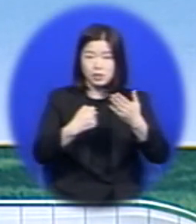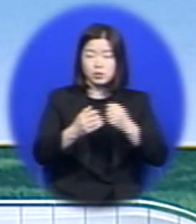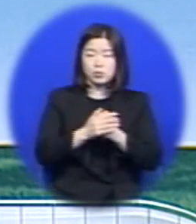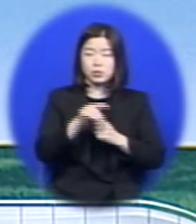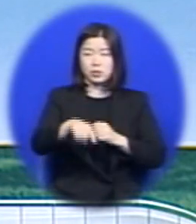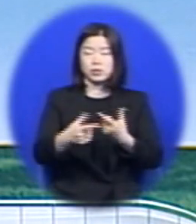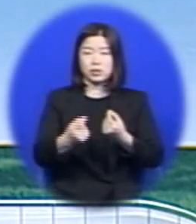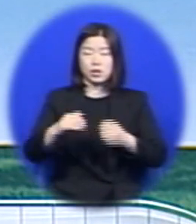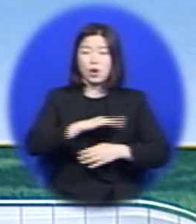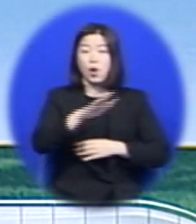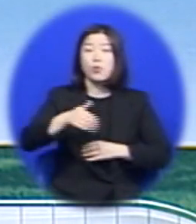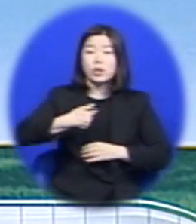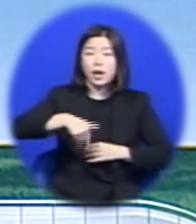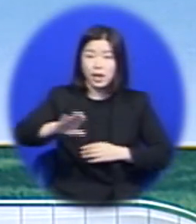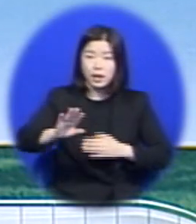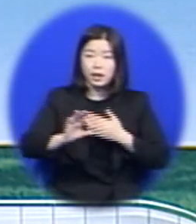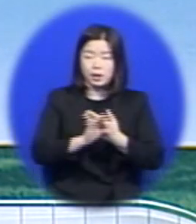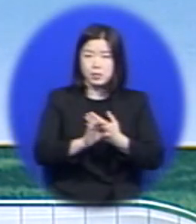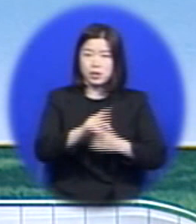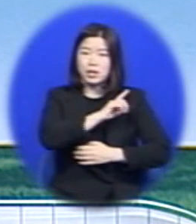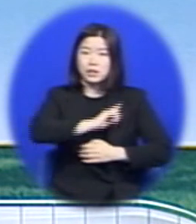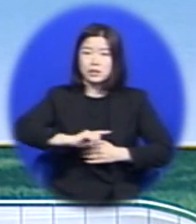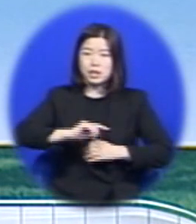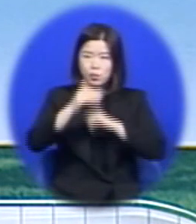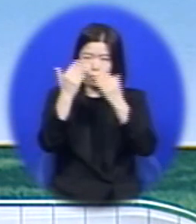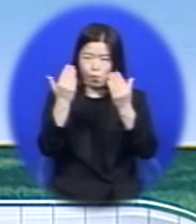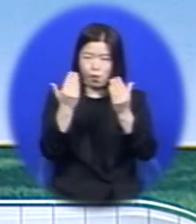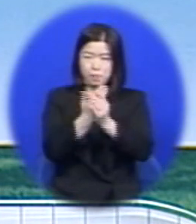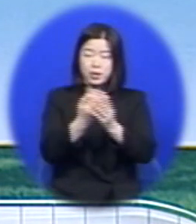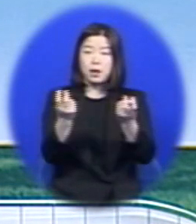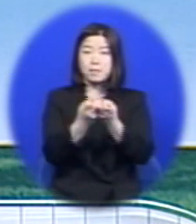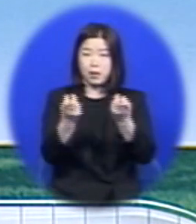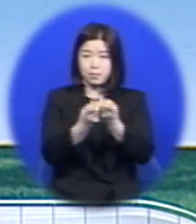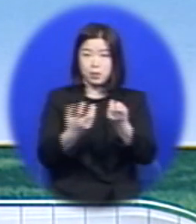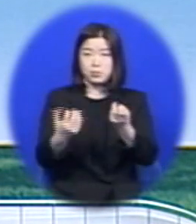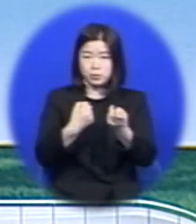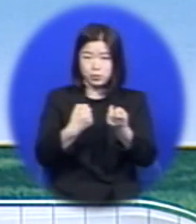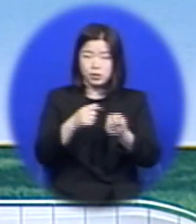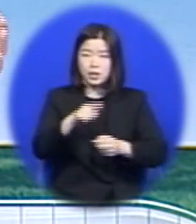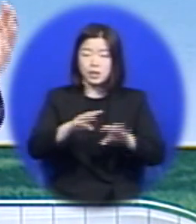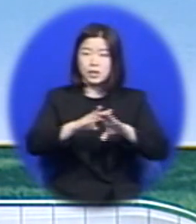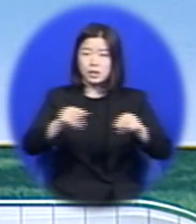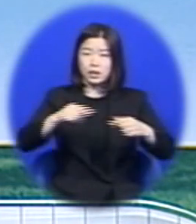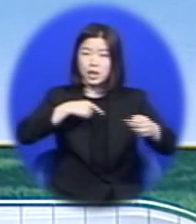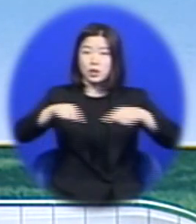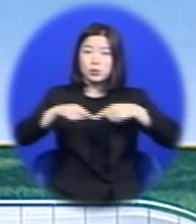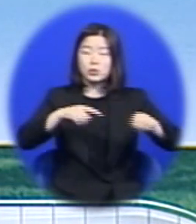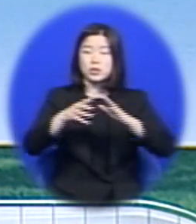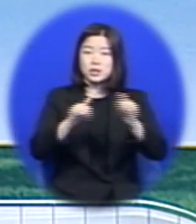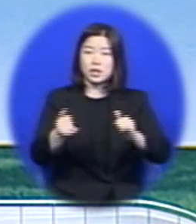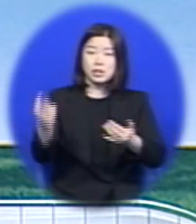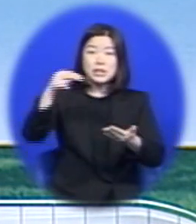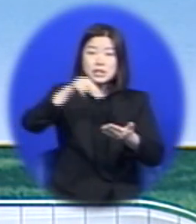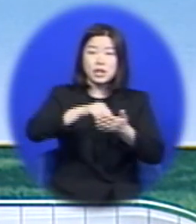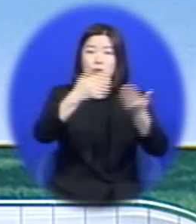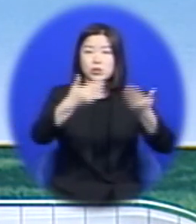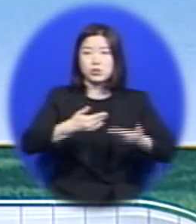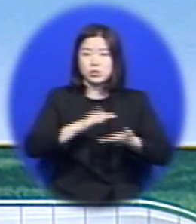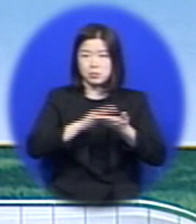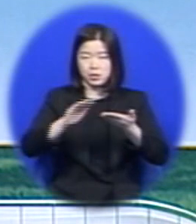그렇게 우리가 나가면 가장 완벽한 방법으로 이 땅의 통치자들을 세워가십니다.